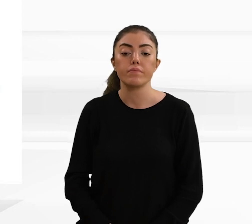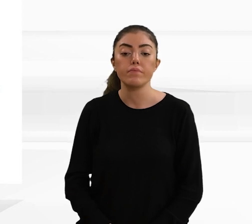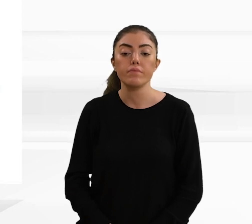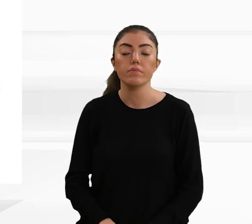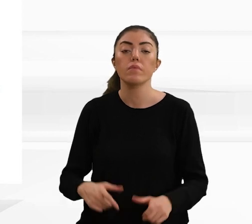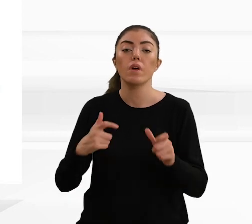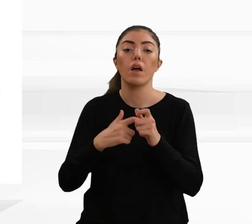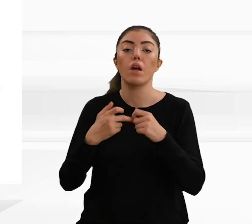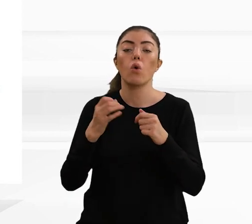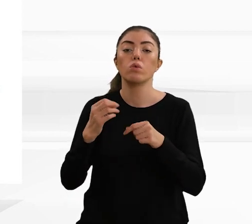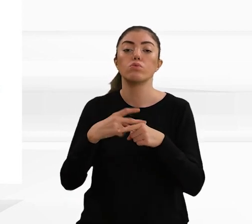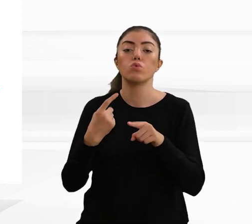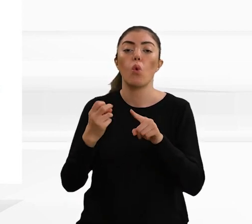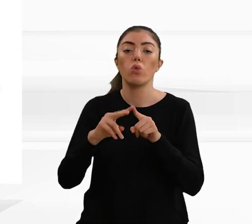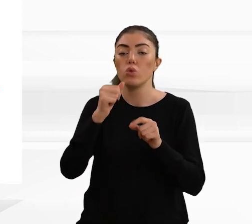erozyon